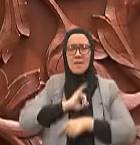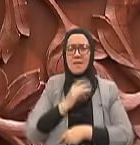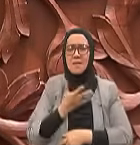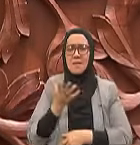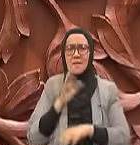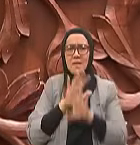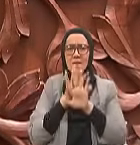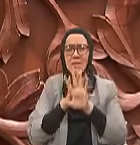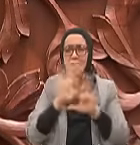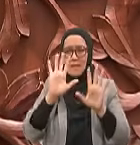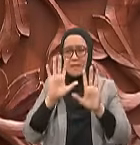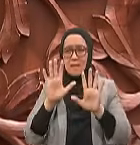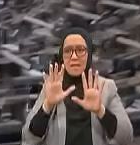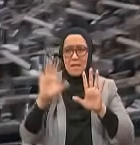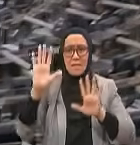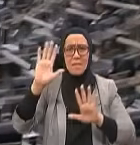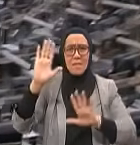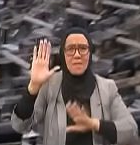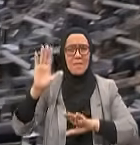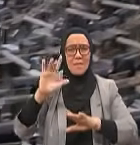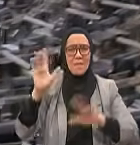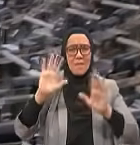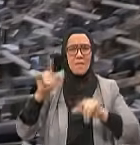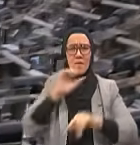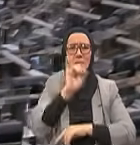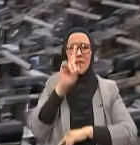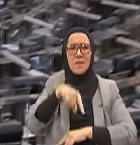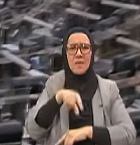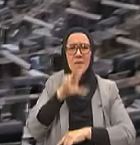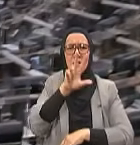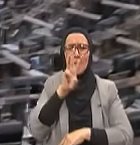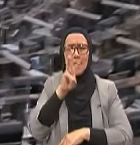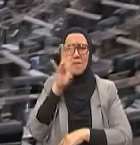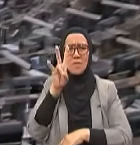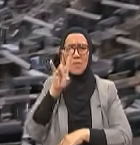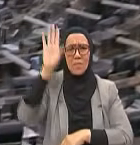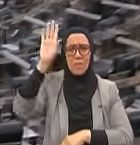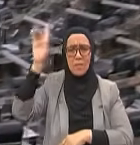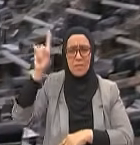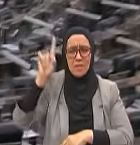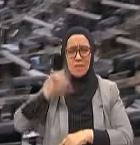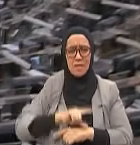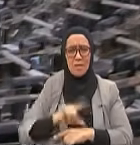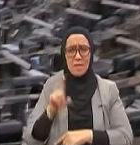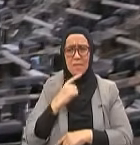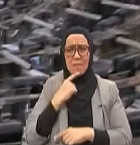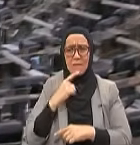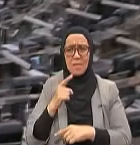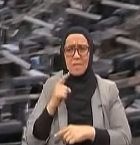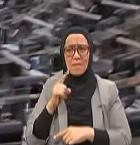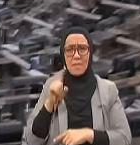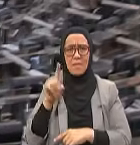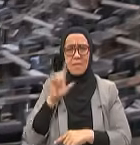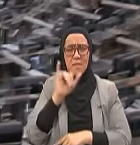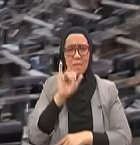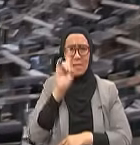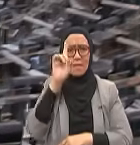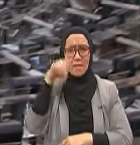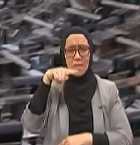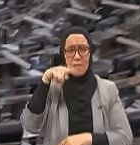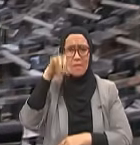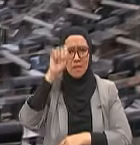36 72 36 72 itu ketua